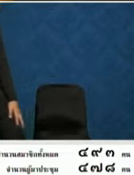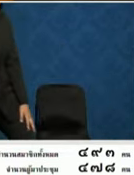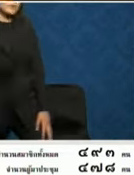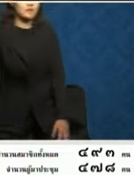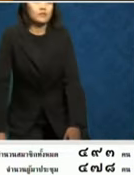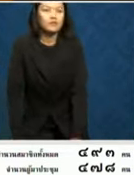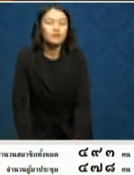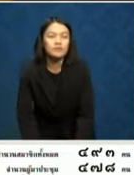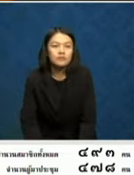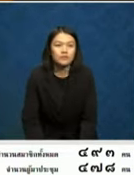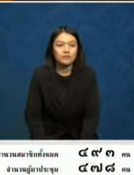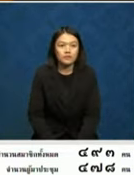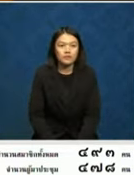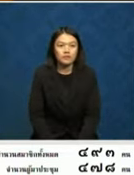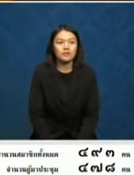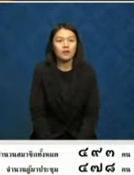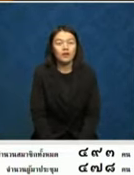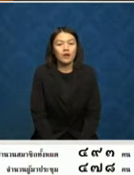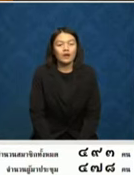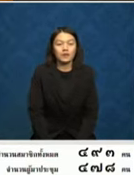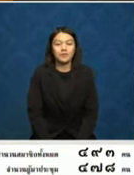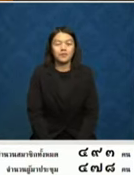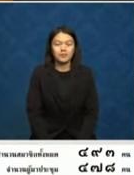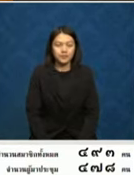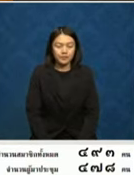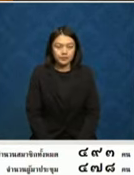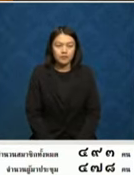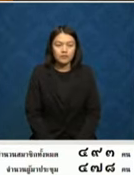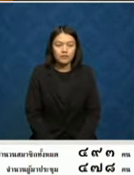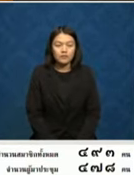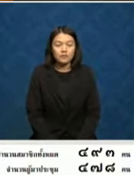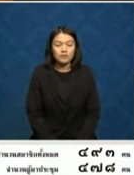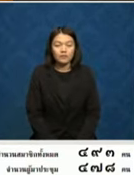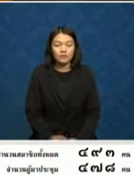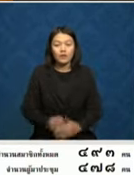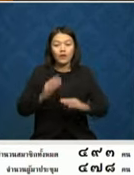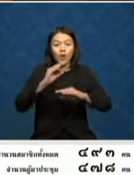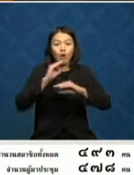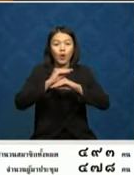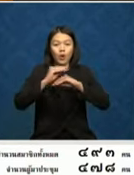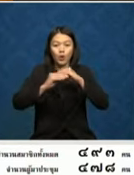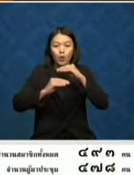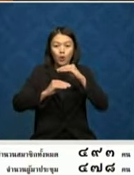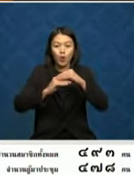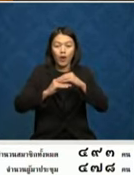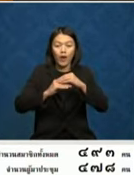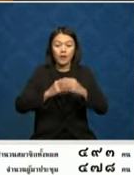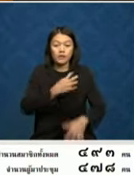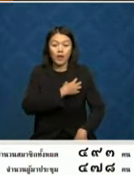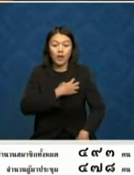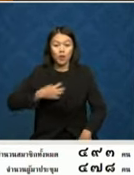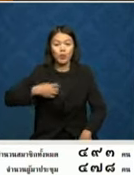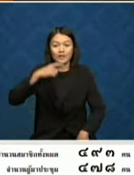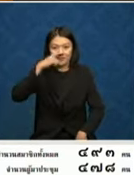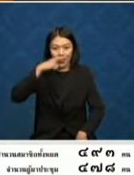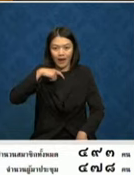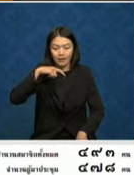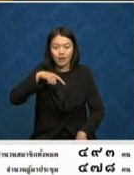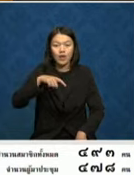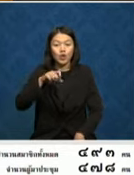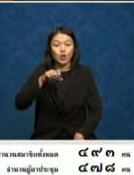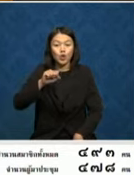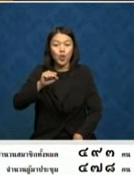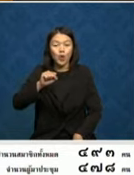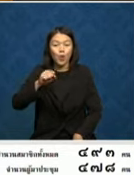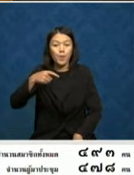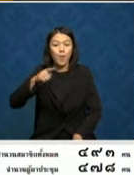ของต่างประเทศแต่อย่างใดนะครับในส่วนของโครงการเรื่องของสถานทูตไทยในสปป.ล